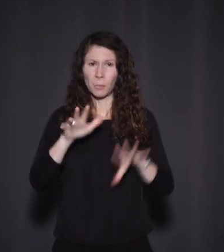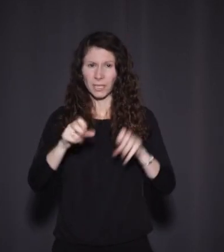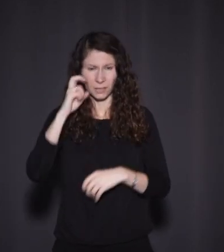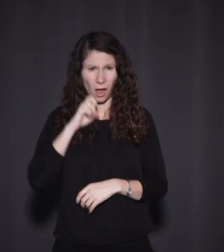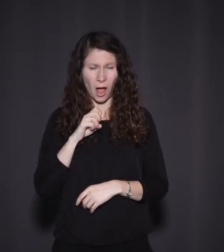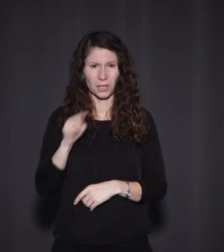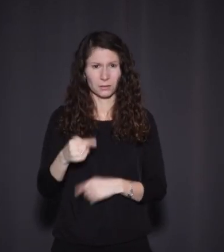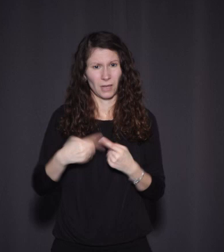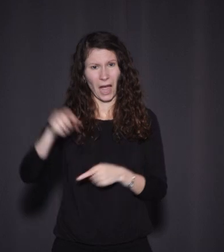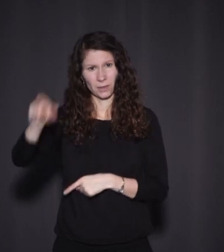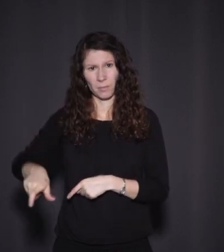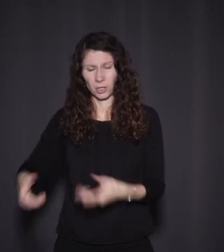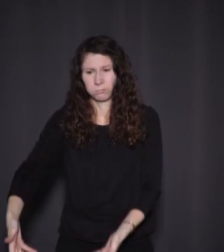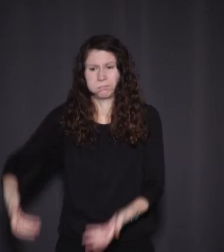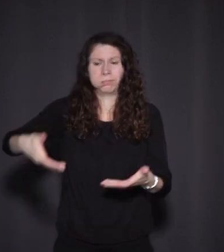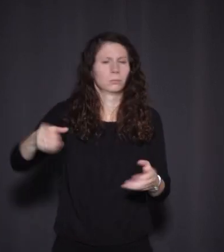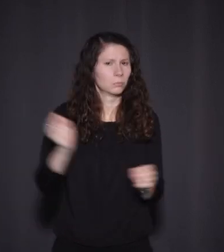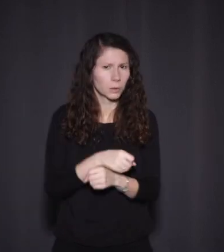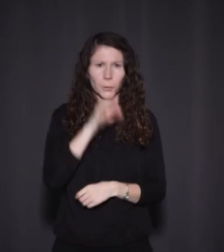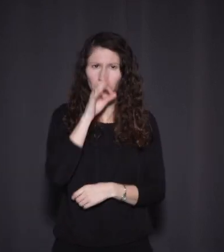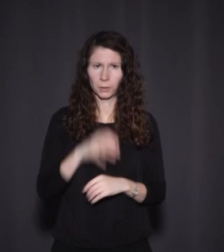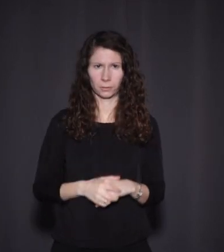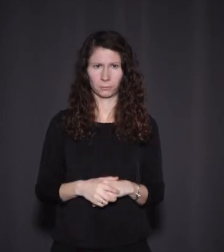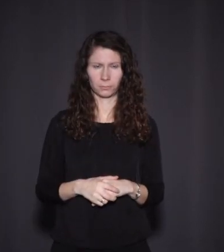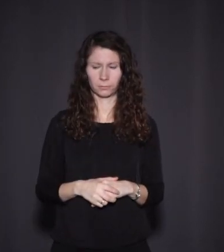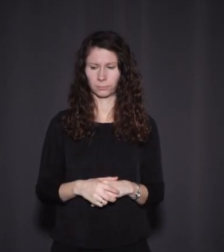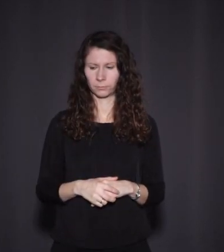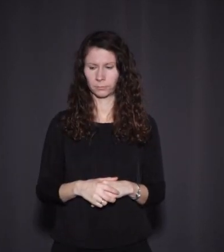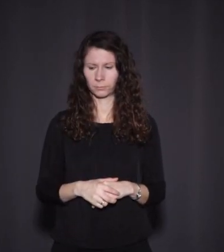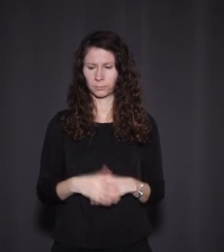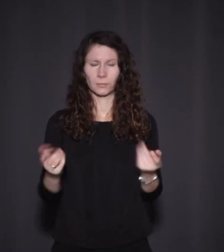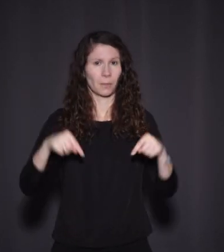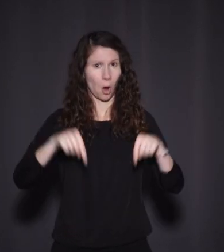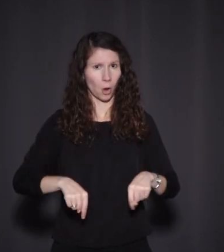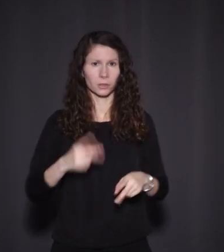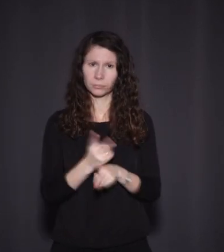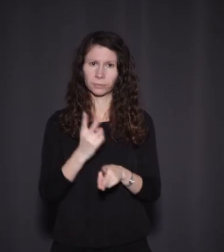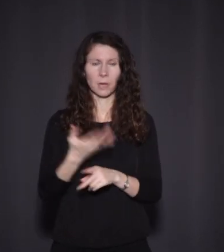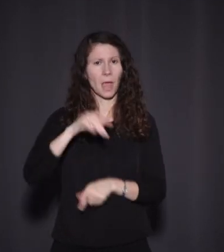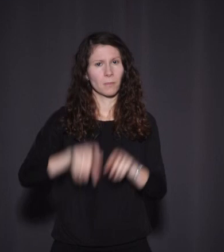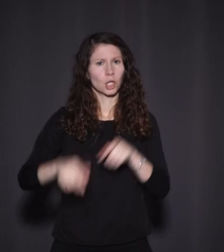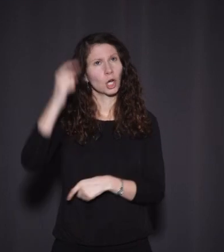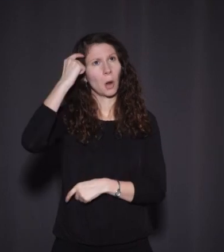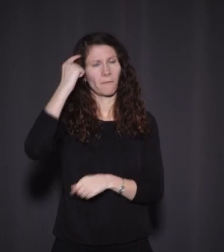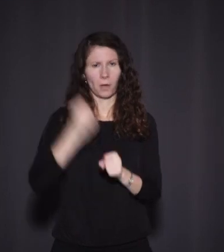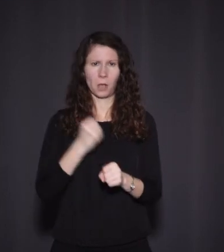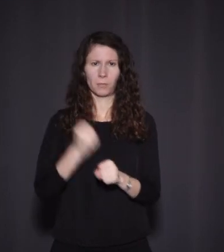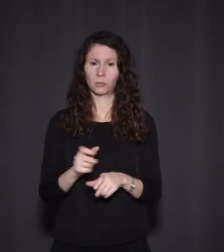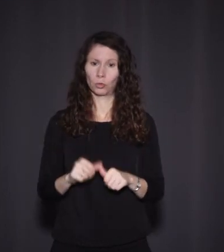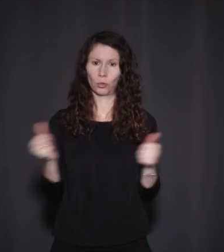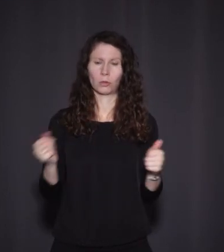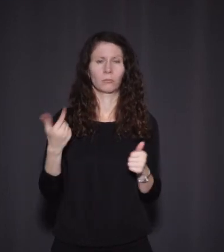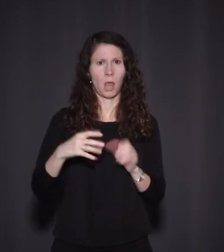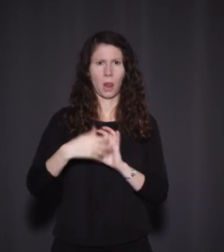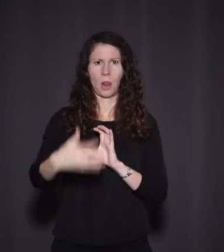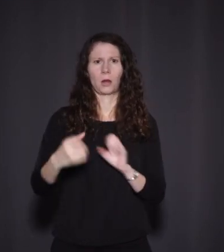getragen. Wir haben aber heute auch die Situation, das muss man dazu sagen, bitte nur. Immer mehr Menschen arbeiten mit ihrem Kopf und das geht zum Glück wesentlich länger.